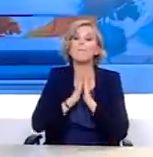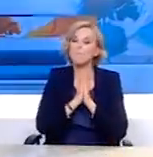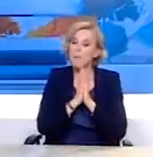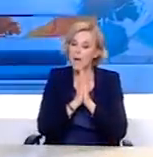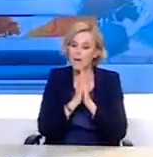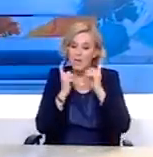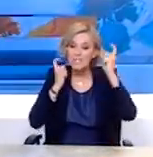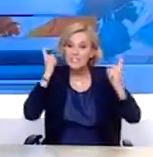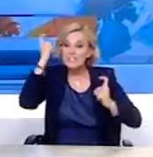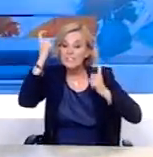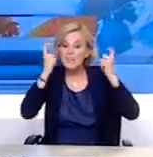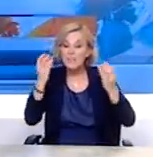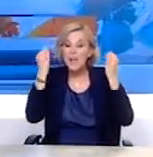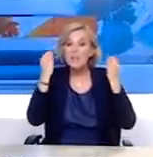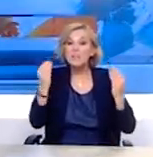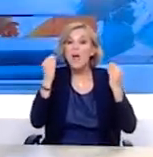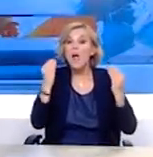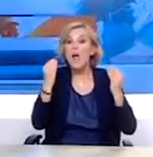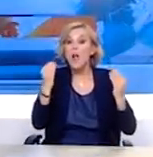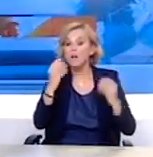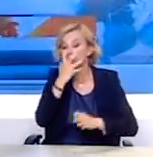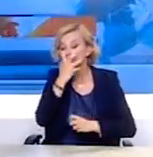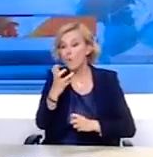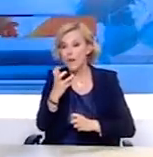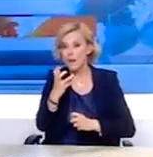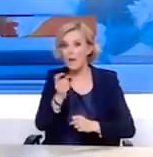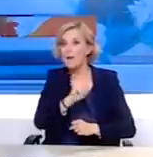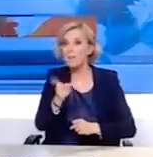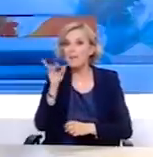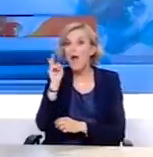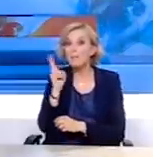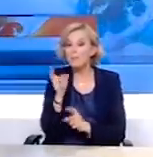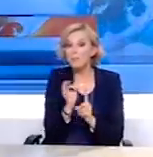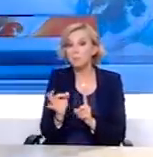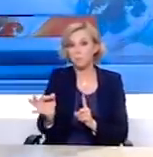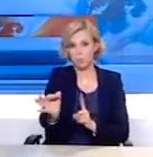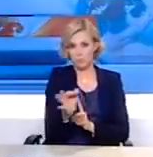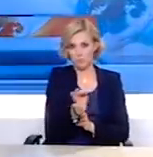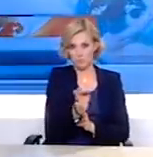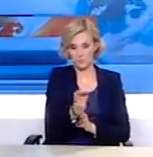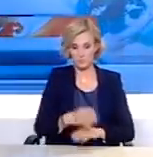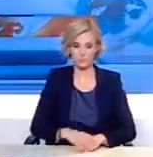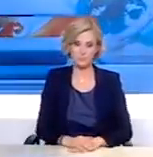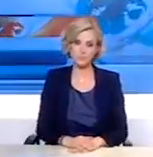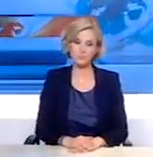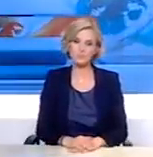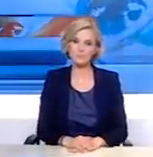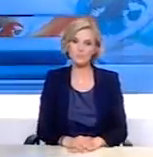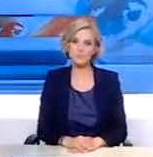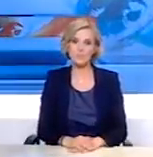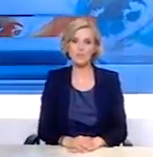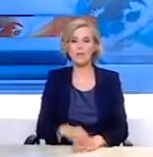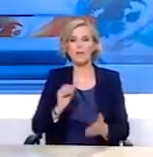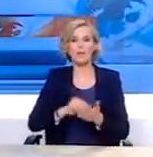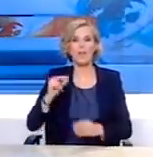τόσο τη μεταφορά του ιού, όσο και τον αποκλεισμό τους από την εργασία. Στη συνέχεια θα ήθελα να σας ενημερώσω για ένα θέμα που αφορά στο